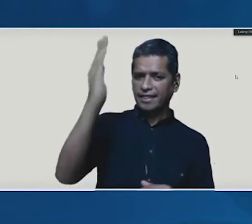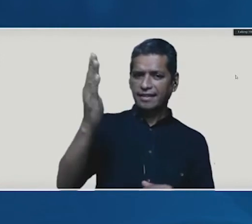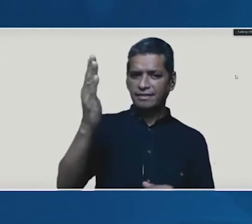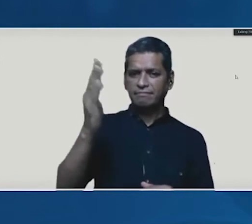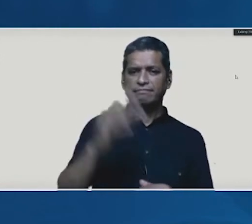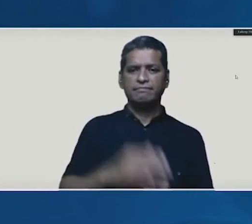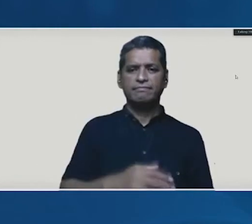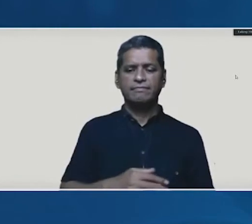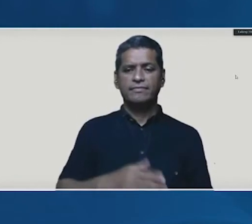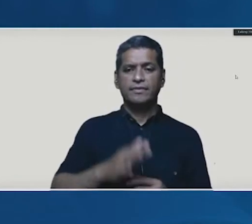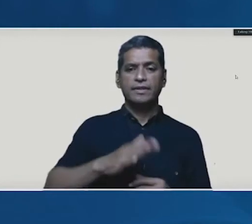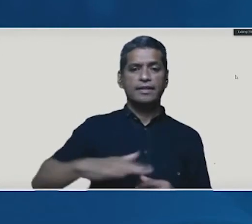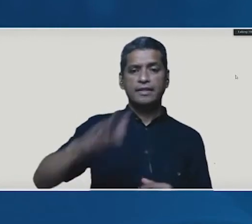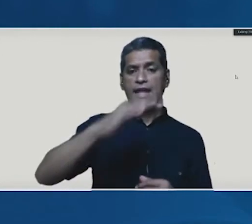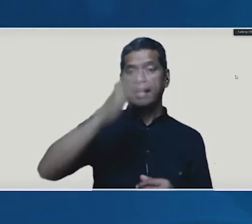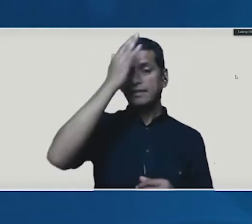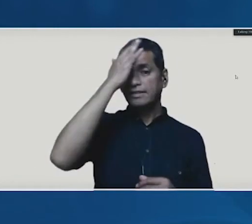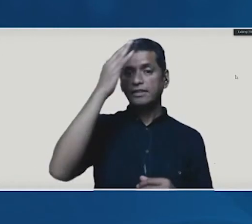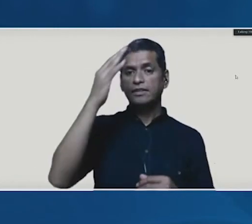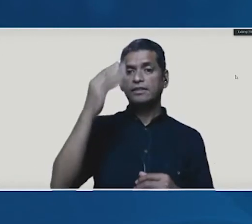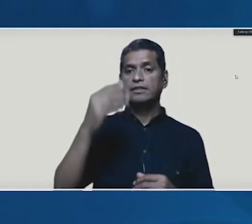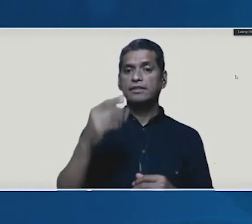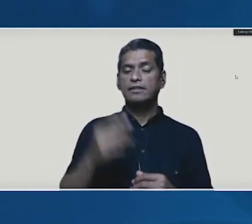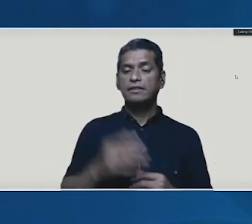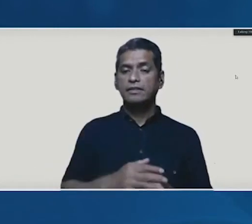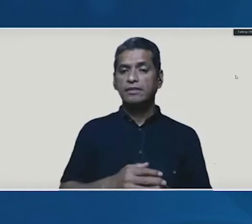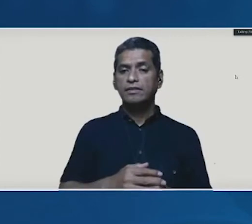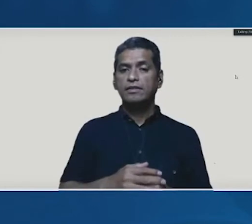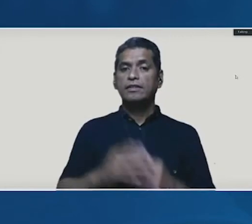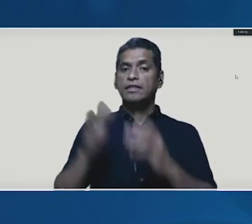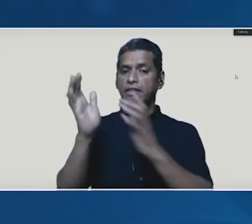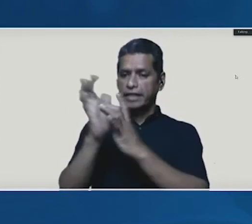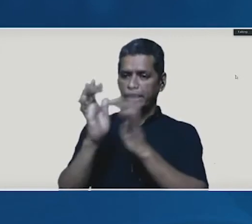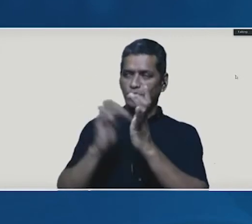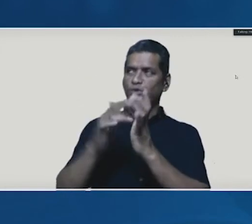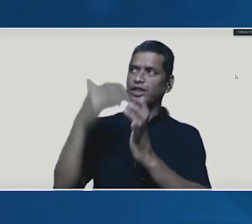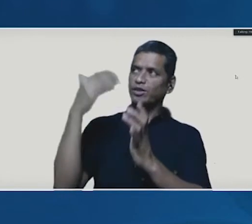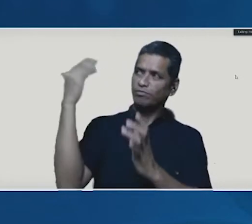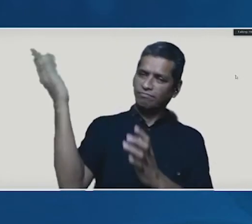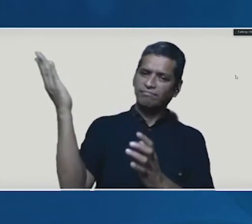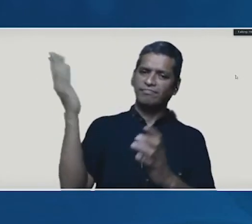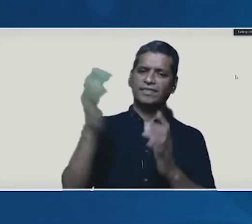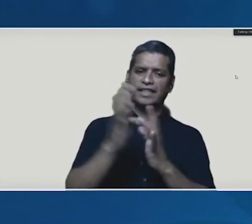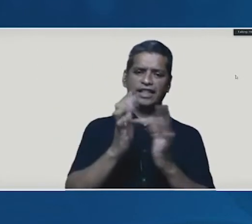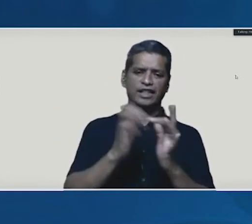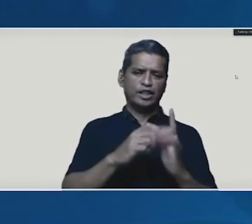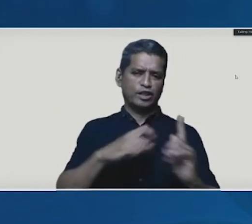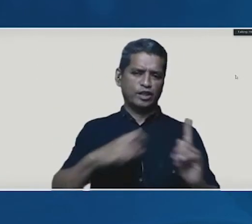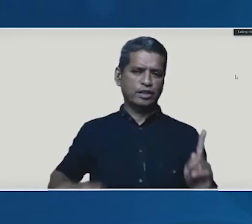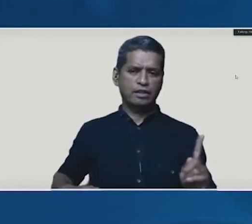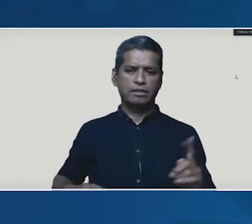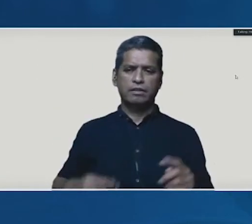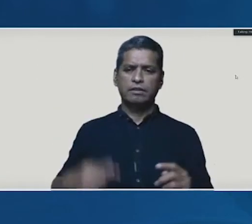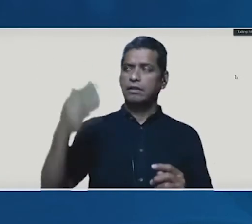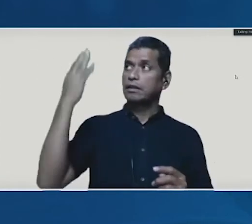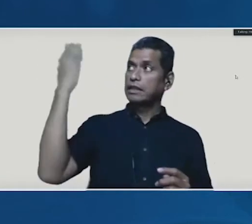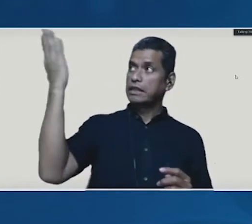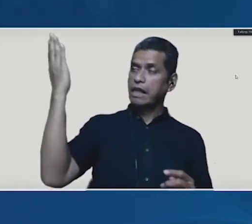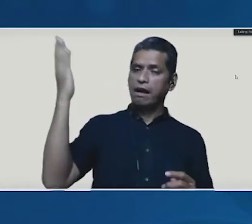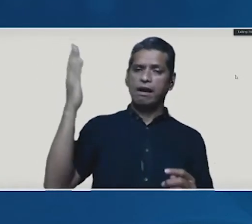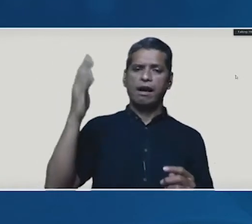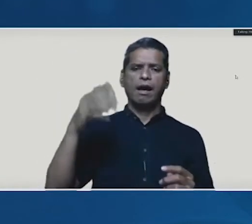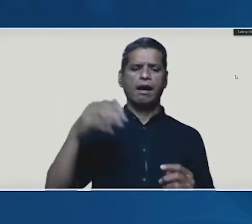adalah kerajaan daripada Yesus Kristus dia adalah kerajaan yang akan